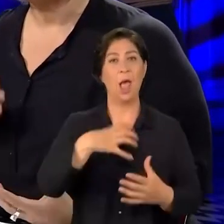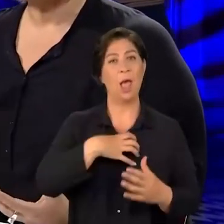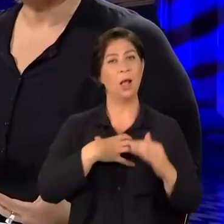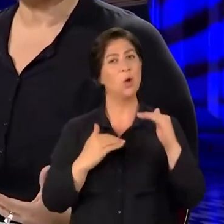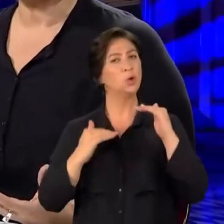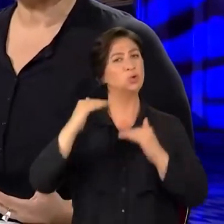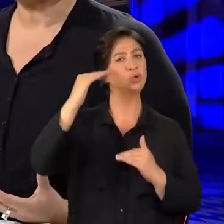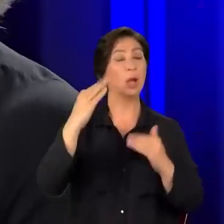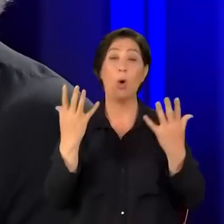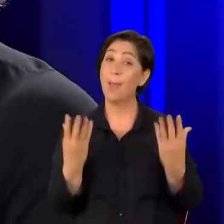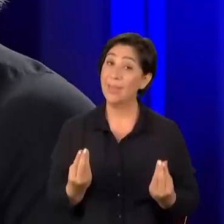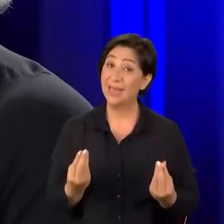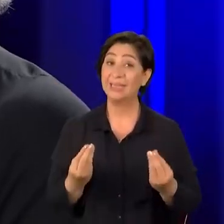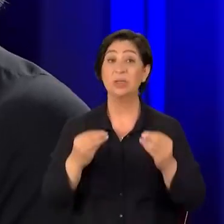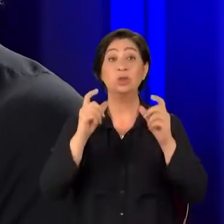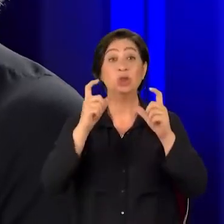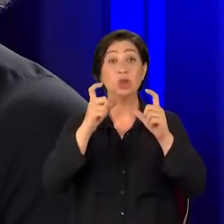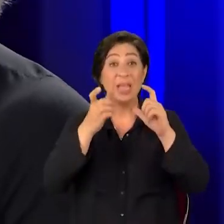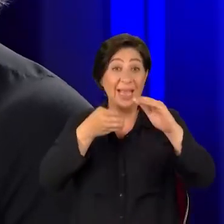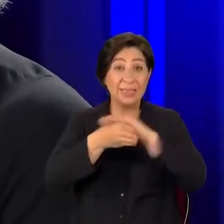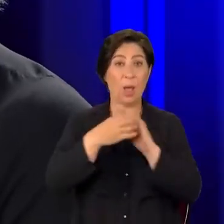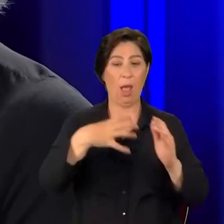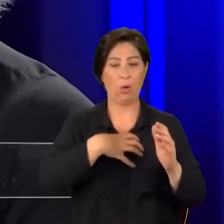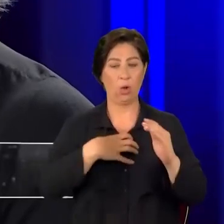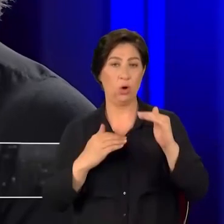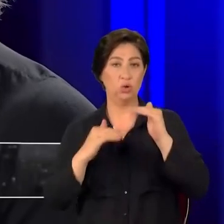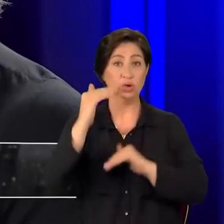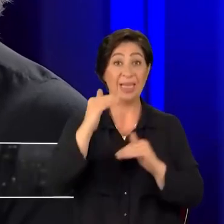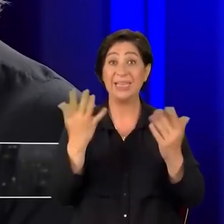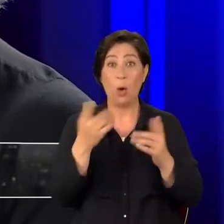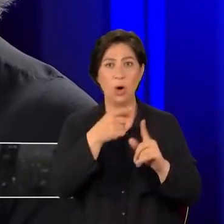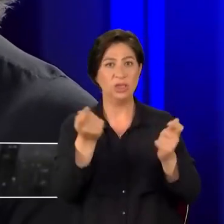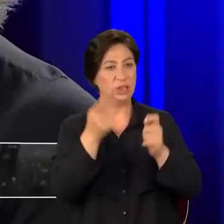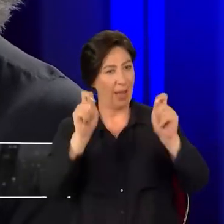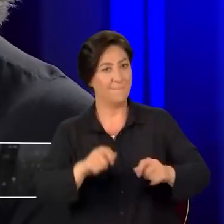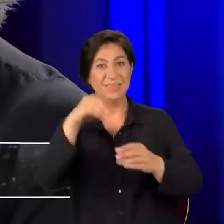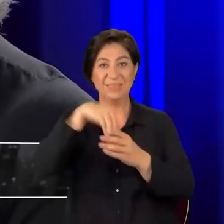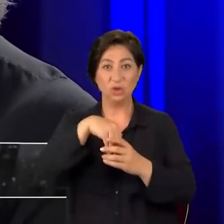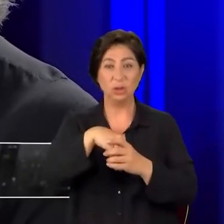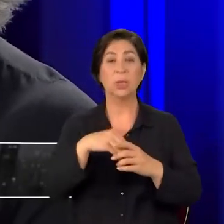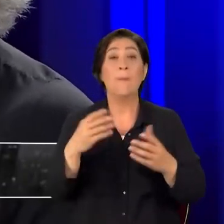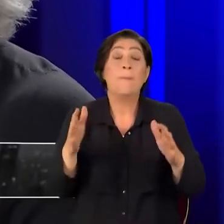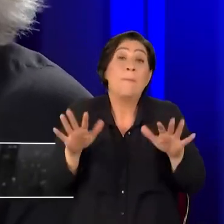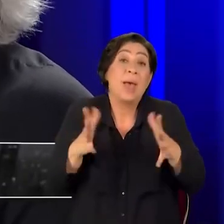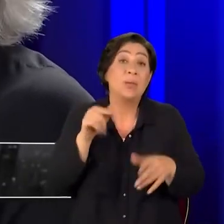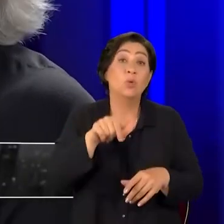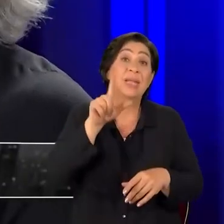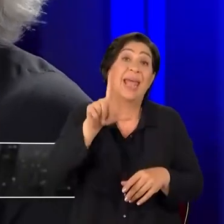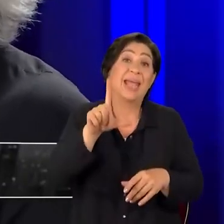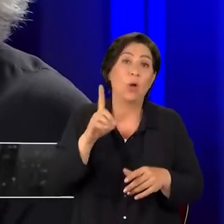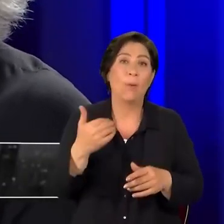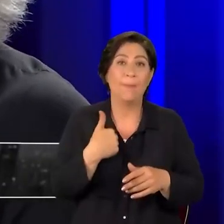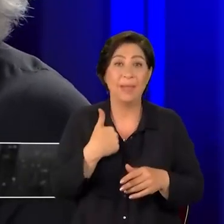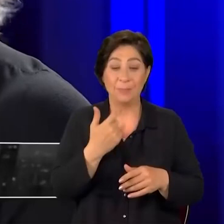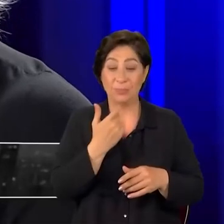alakalı. Egoları yüksek olabilir. Sosyal girişimcilerin de egoları yüksektir. Çünkü o işi yapabilmeleri için belki de bu